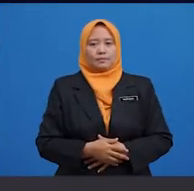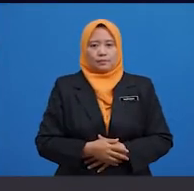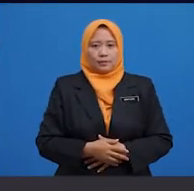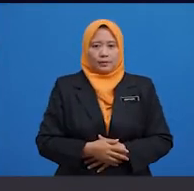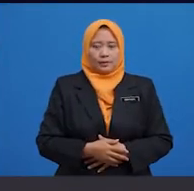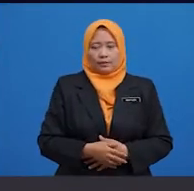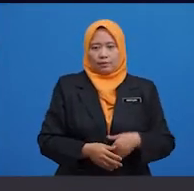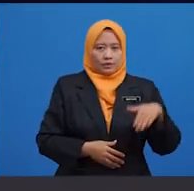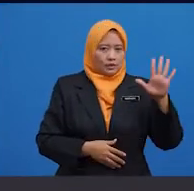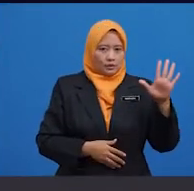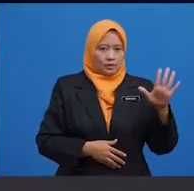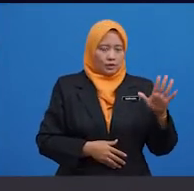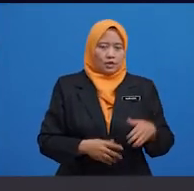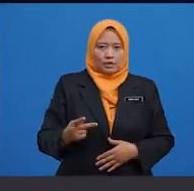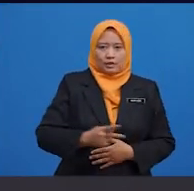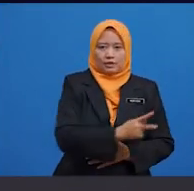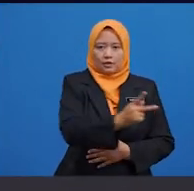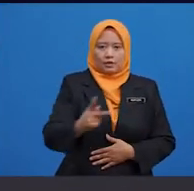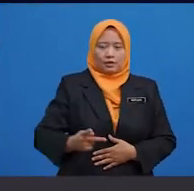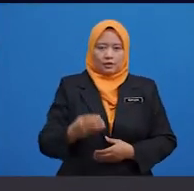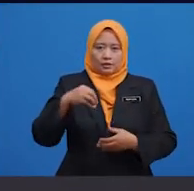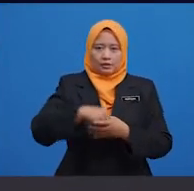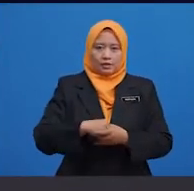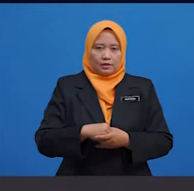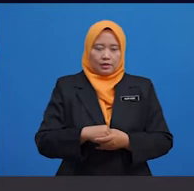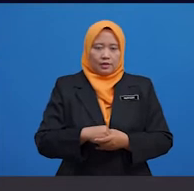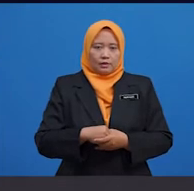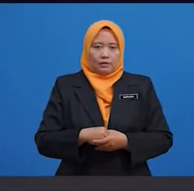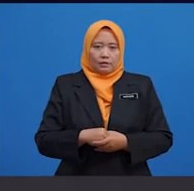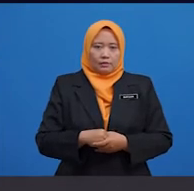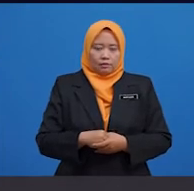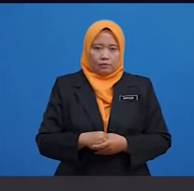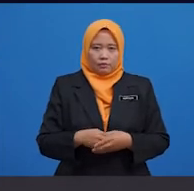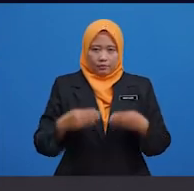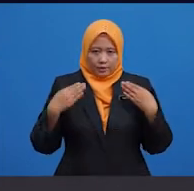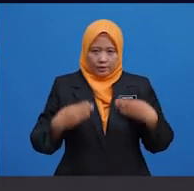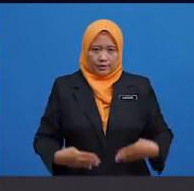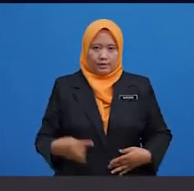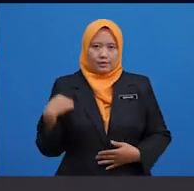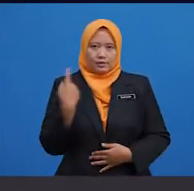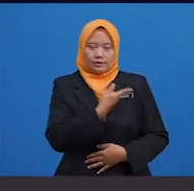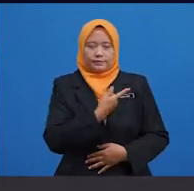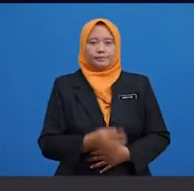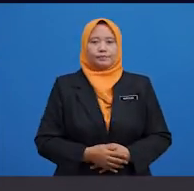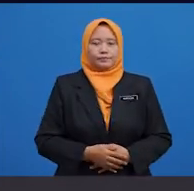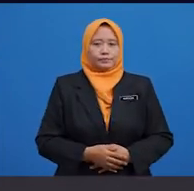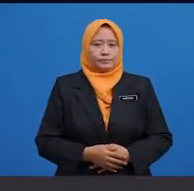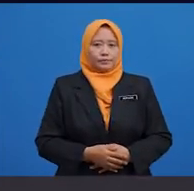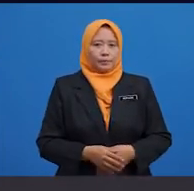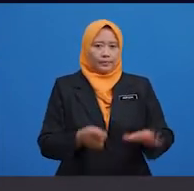kelima, kitaran darah yang ada dalam tubuh badan kita. Dan akhir